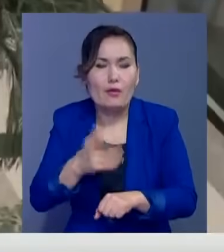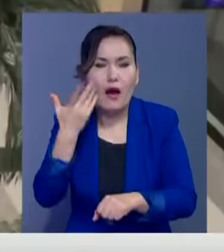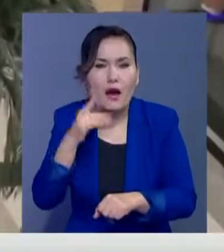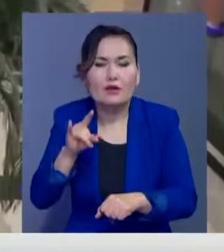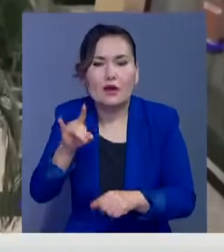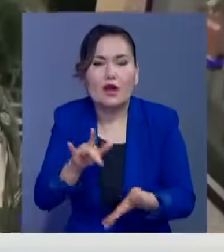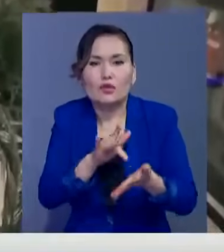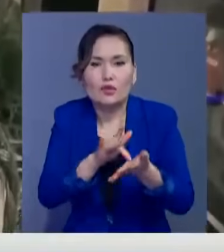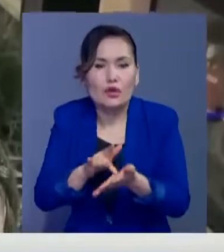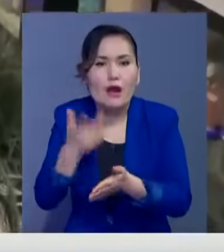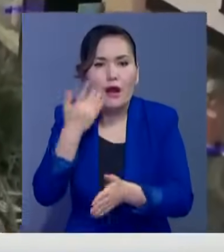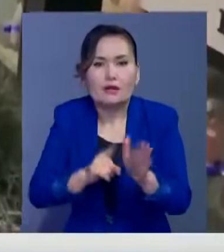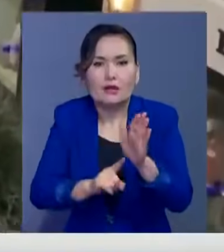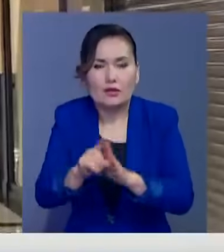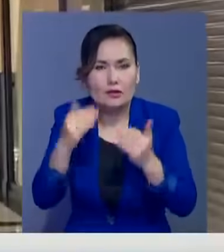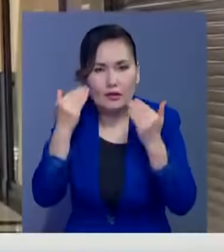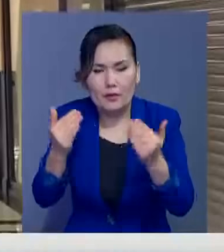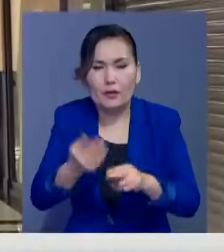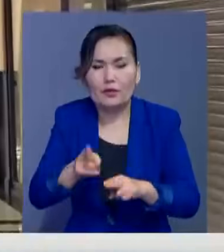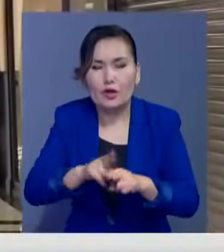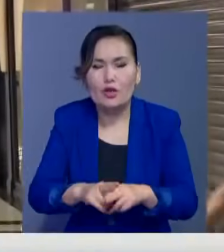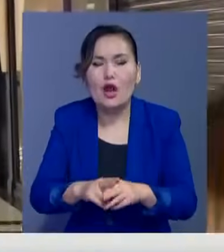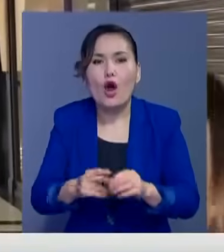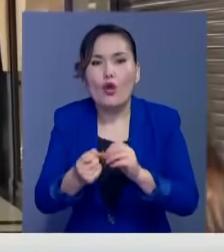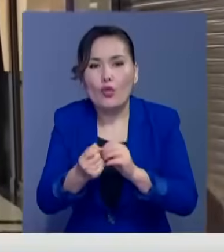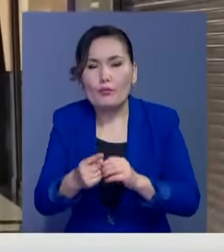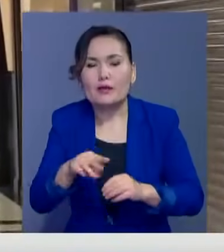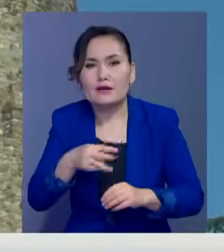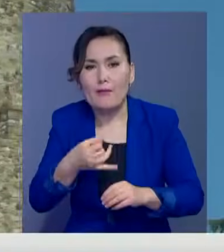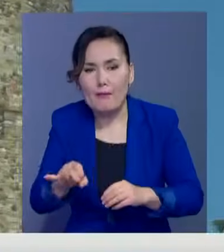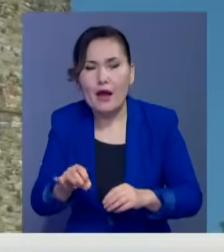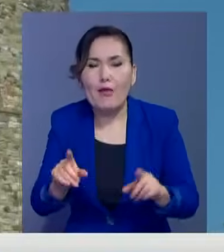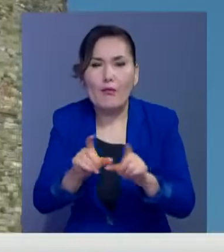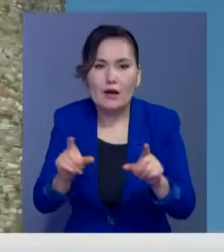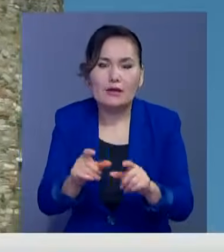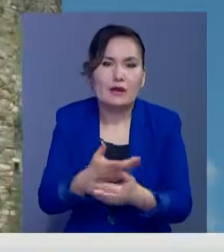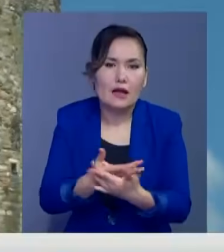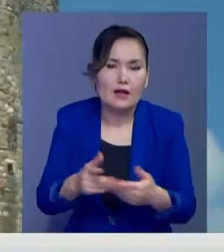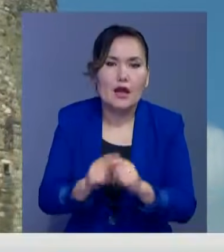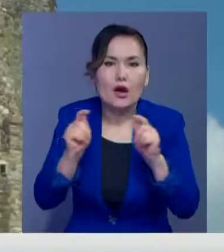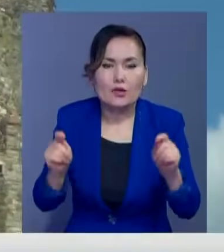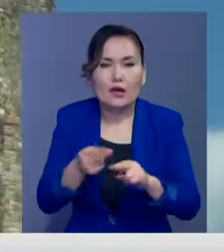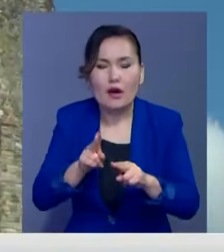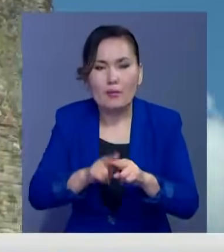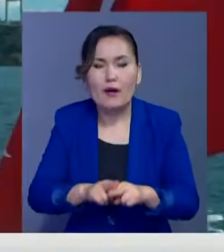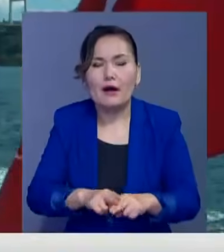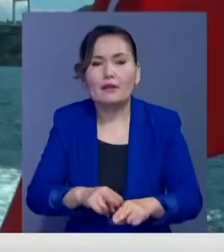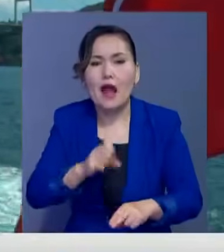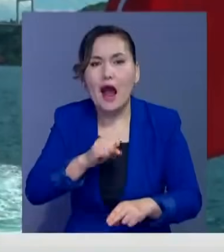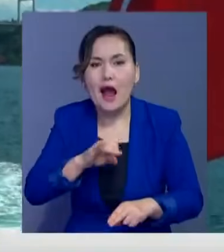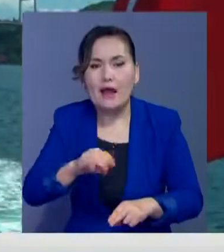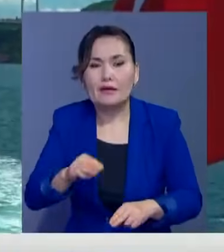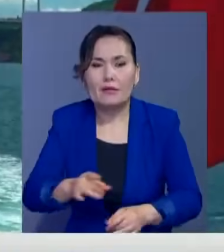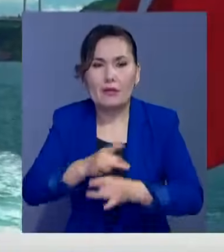белгісіз. Ал сауда орталықтары мамырдың 11-де ашылуы тиіс. Дегенмен айт мейрамы басталғанша,